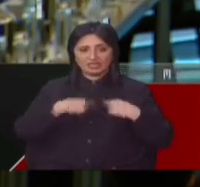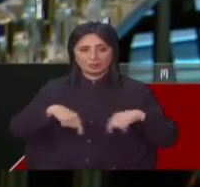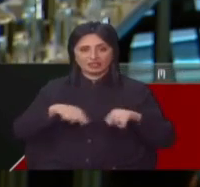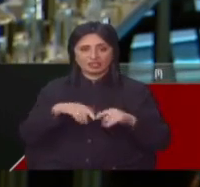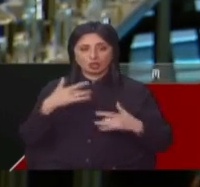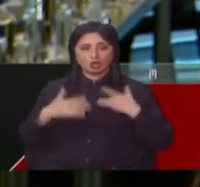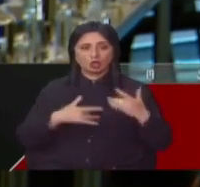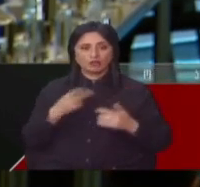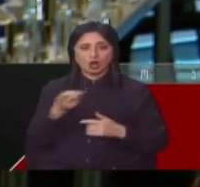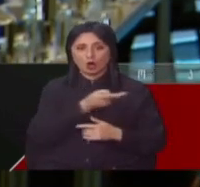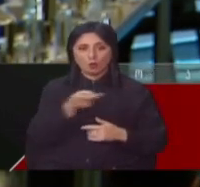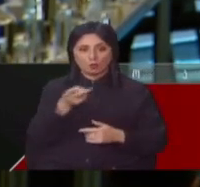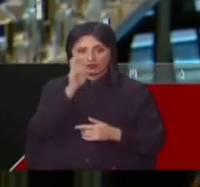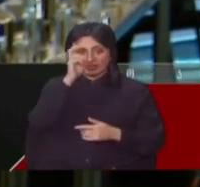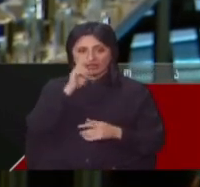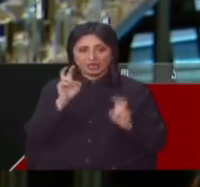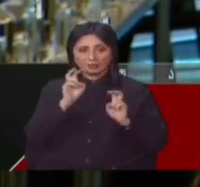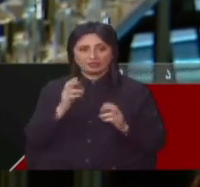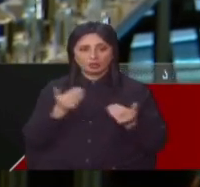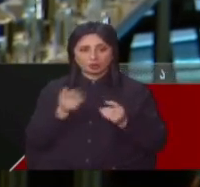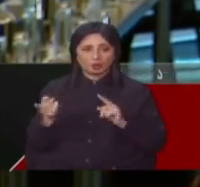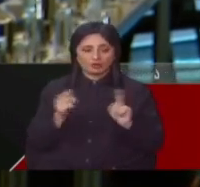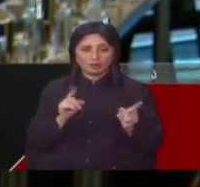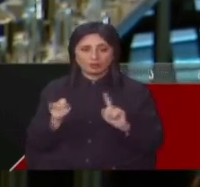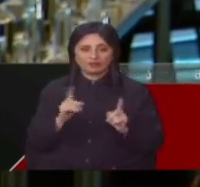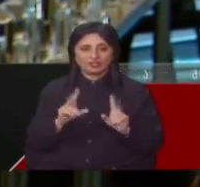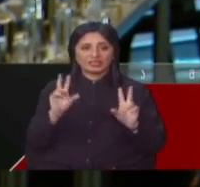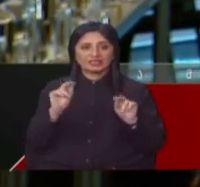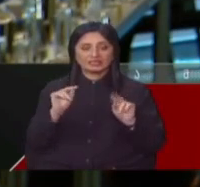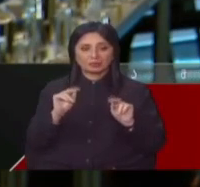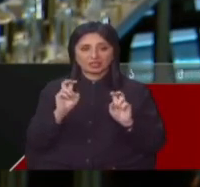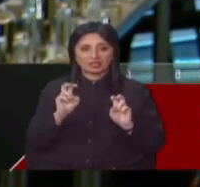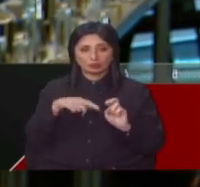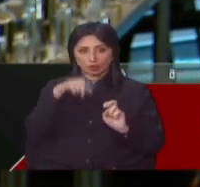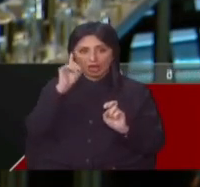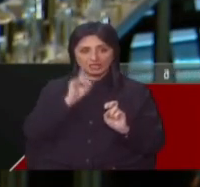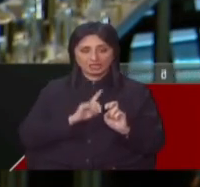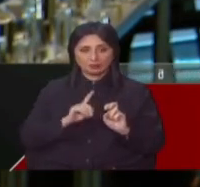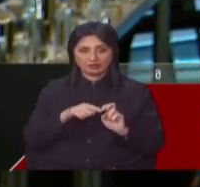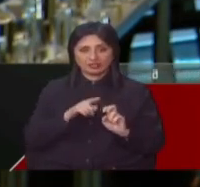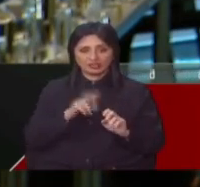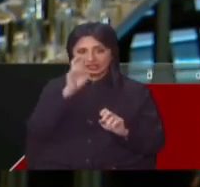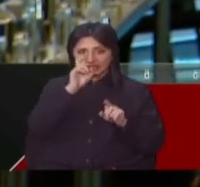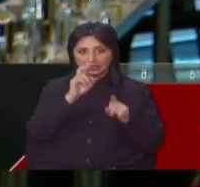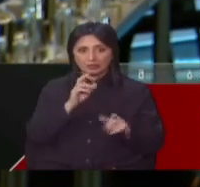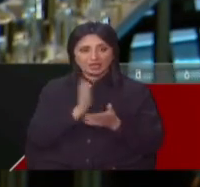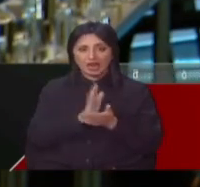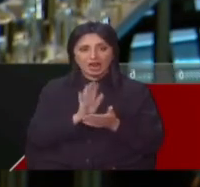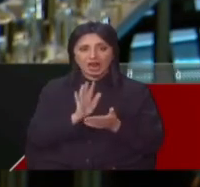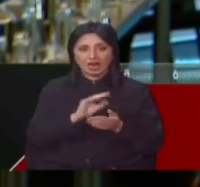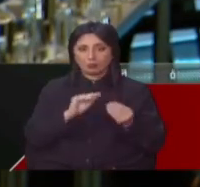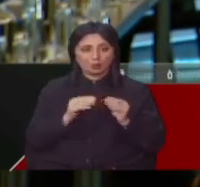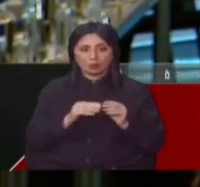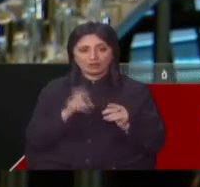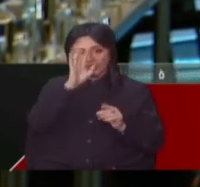სექტორის როლი ორივე სახელმწიფოს ასე თქვა ცხოვრებაში და საბედნიეროდ აზერბაიჯანულ ასე თქვა სახელმწიფოს არ აქვს ის